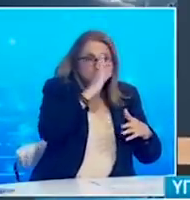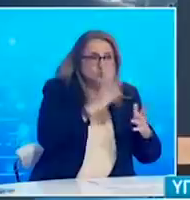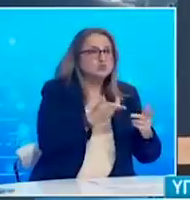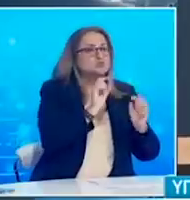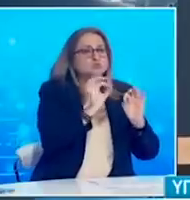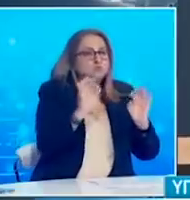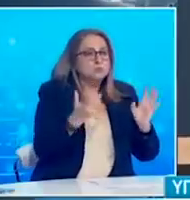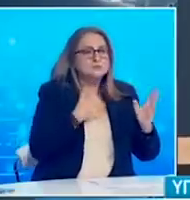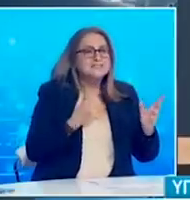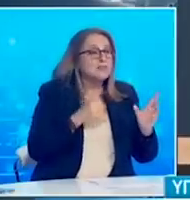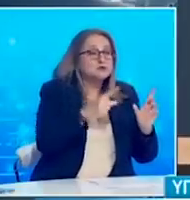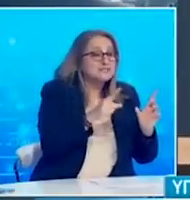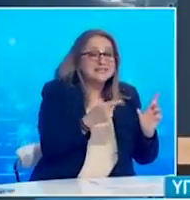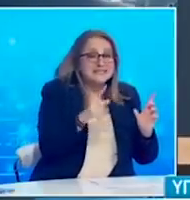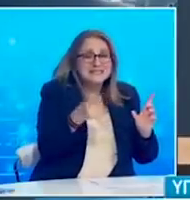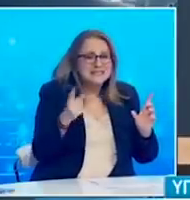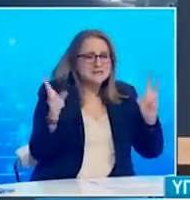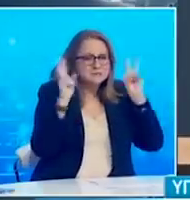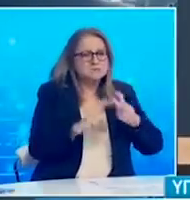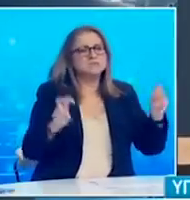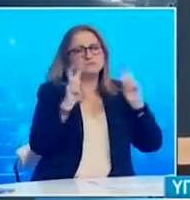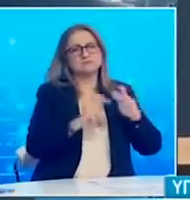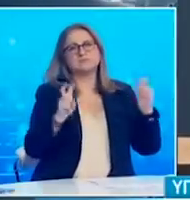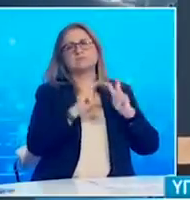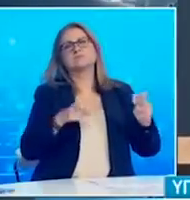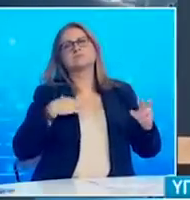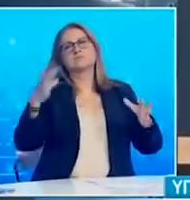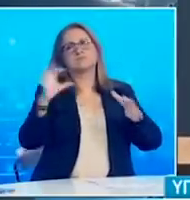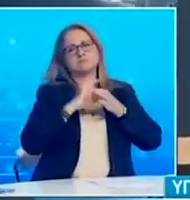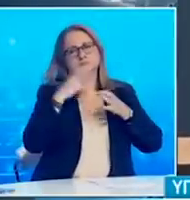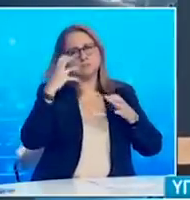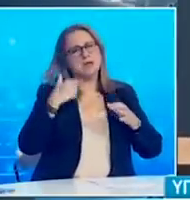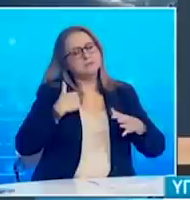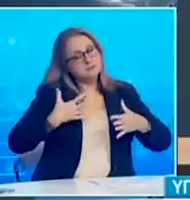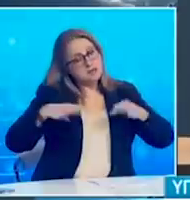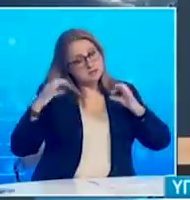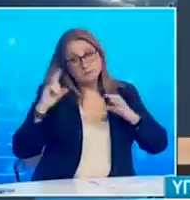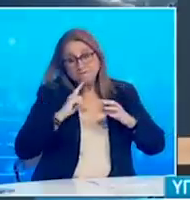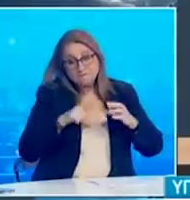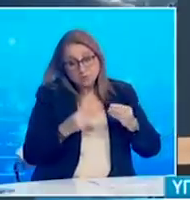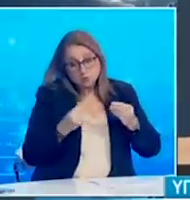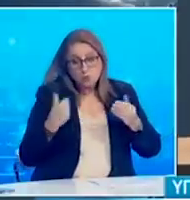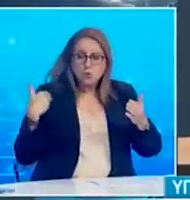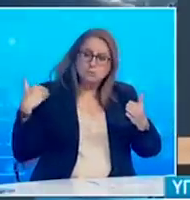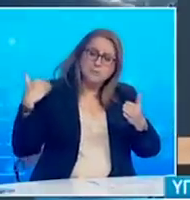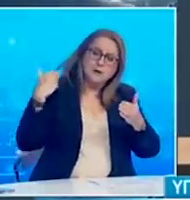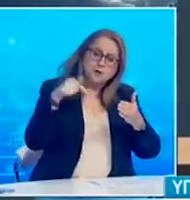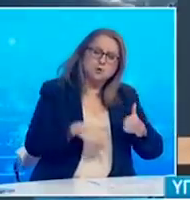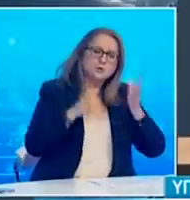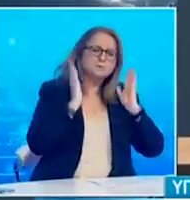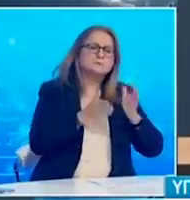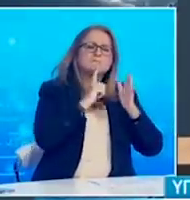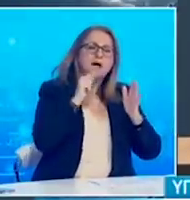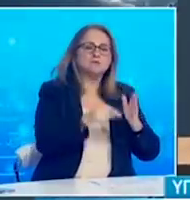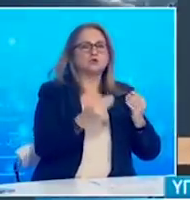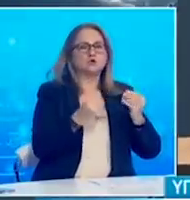γενικότερα επιδημιολογικά στοιχεία. Έτσι ξεκινήσαμε, έτσι προχωράμε και έτσι θα συνεχίσουμε. Το ζήτημα της ετοιμότητας είναι πάνω στο τραπέζι.